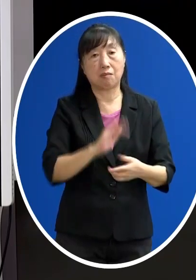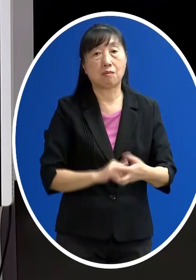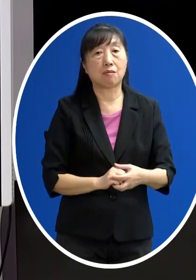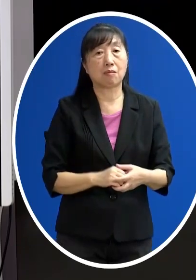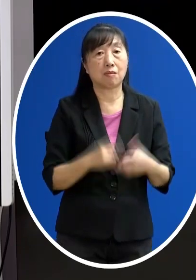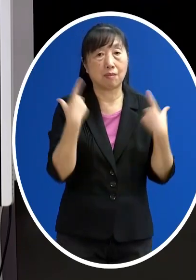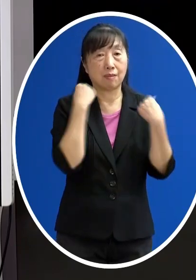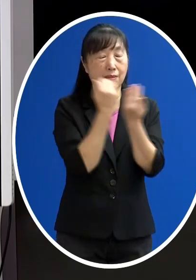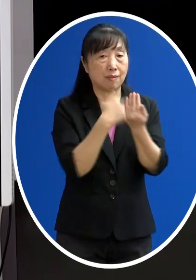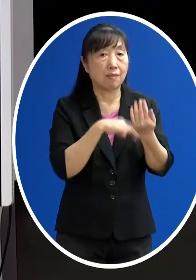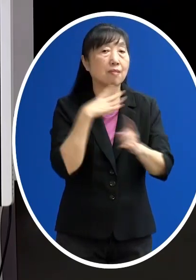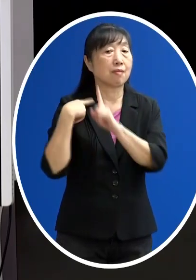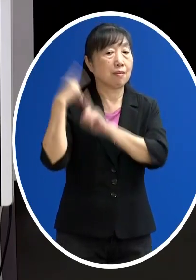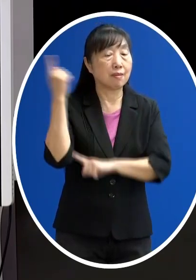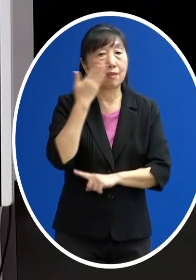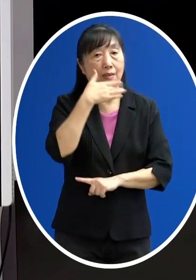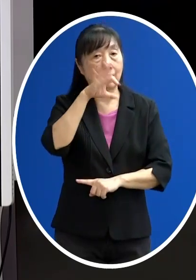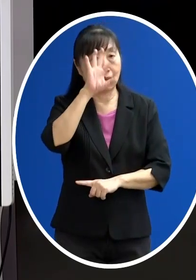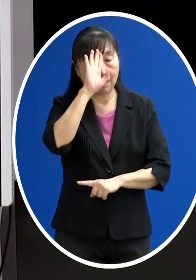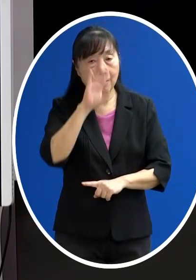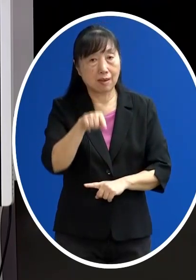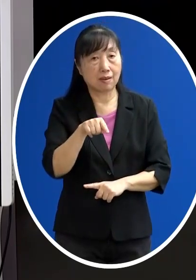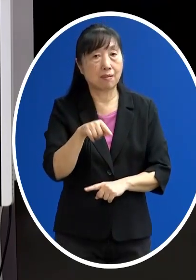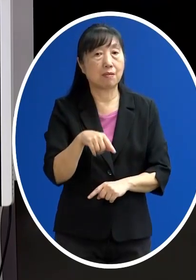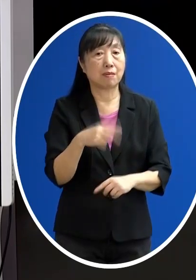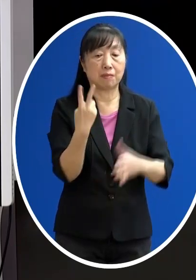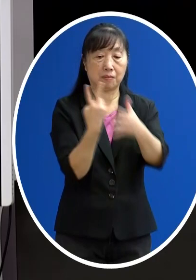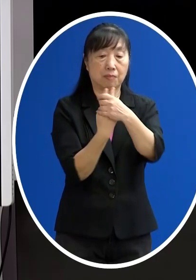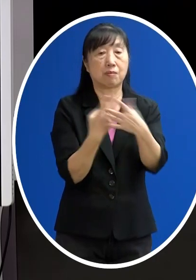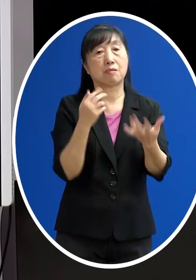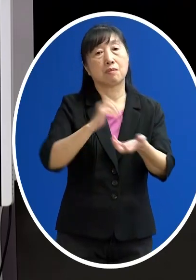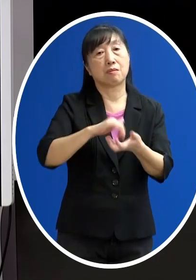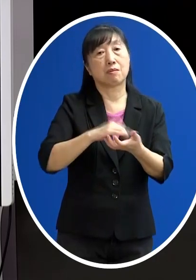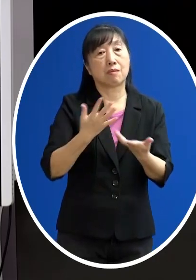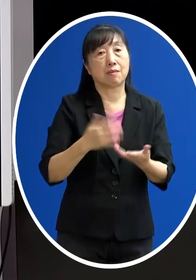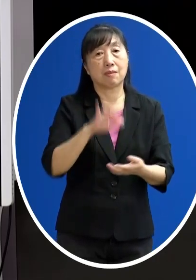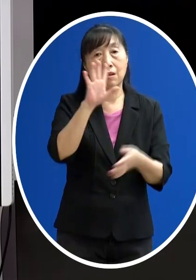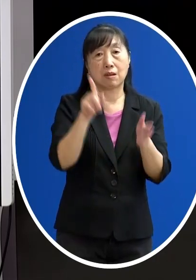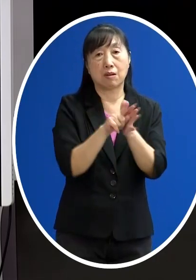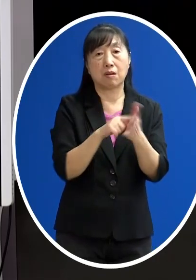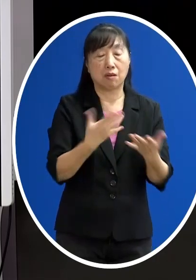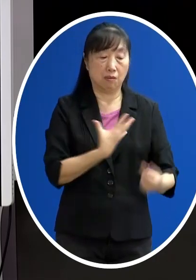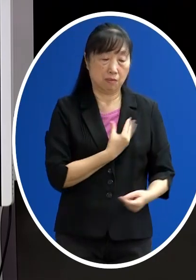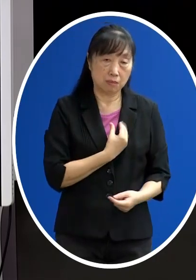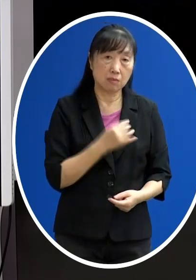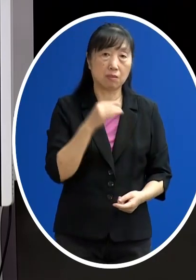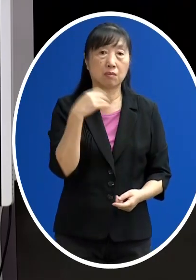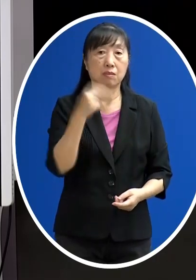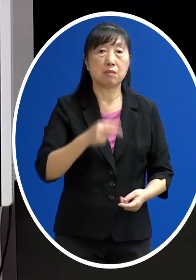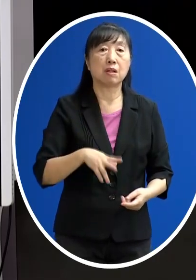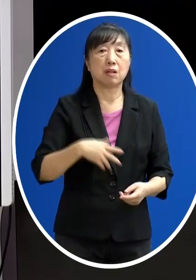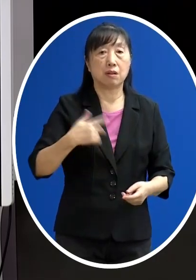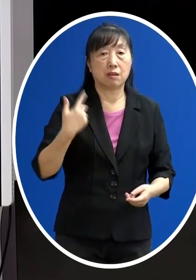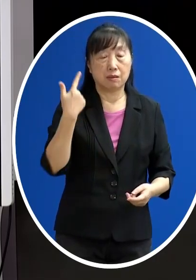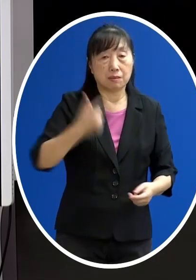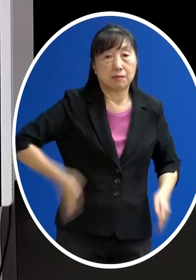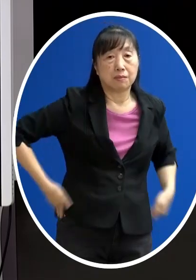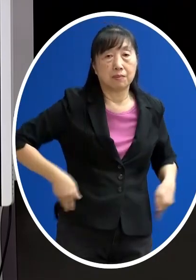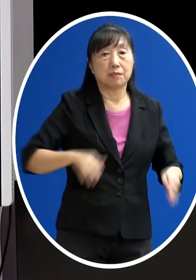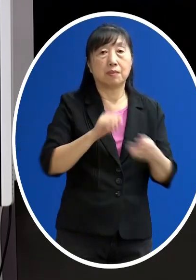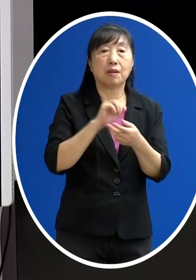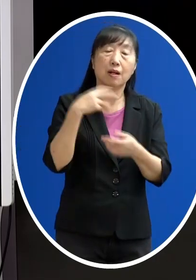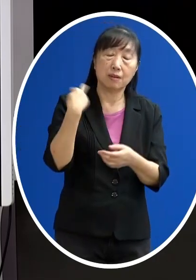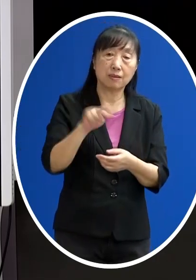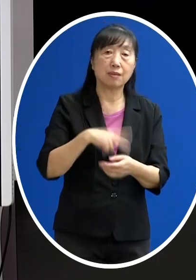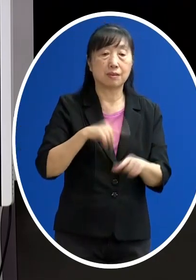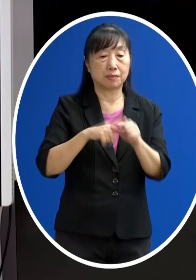最多的还是高血压、糖尿病，或者高血压加糖尿病。那也有很多有心血管疾病的，那有慢性肾脏疾病的，有中风